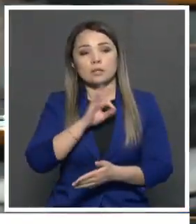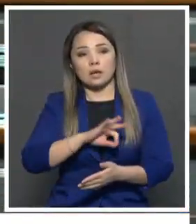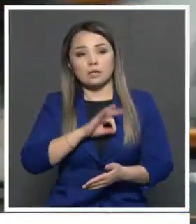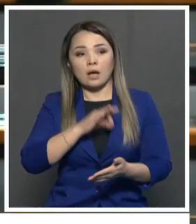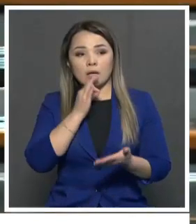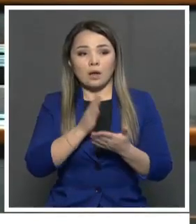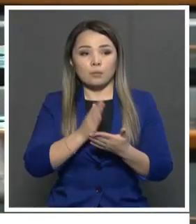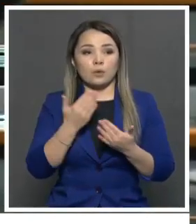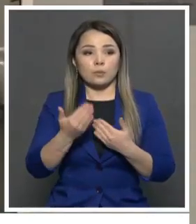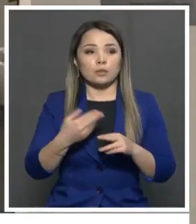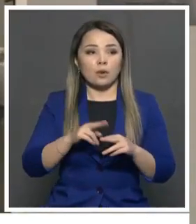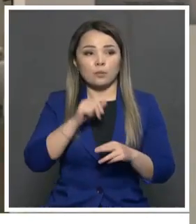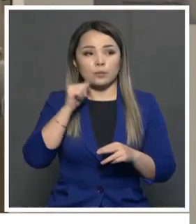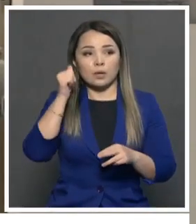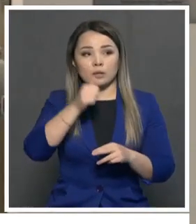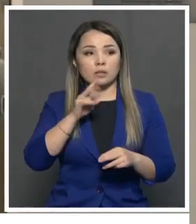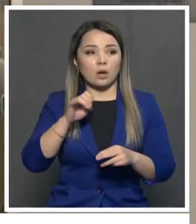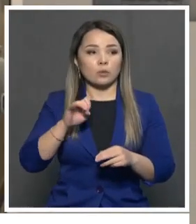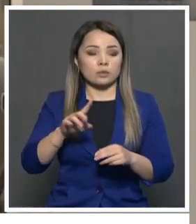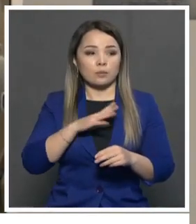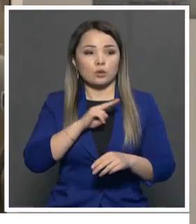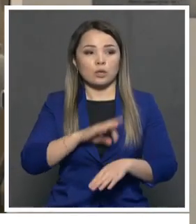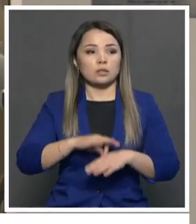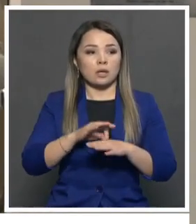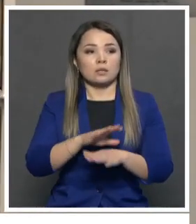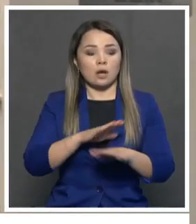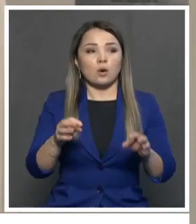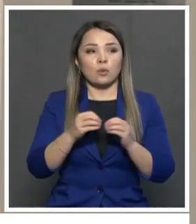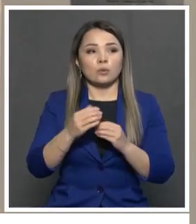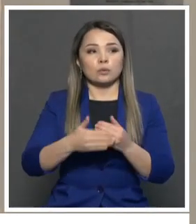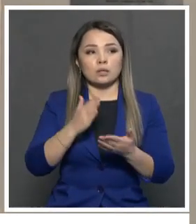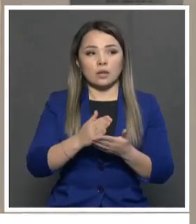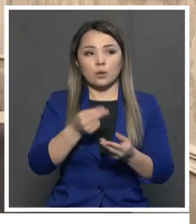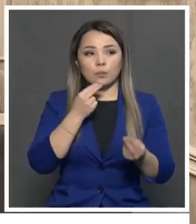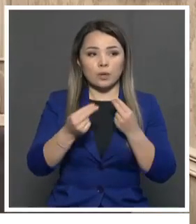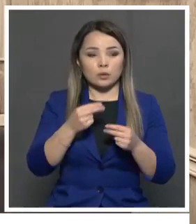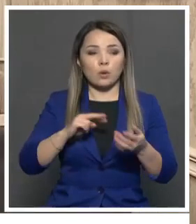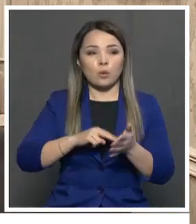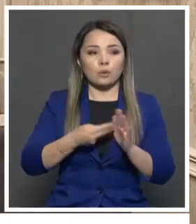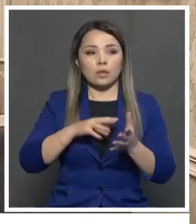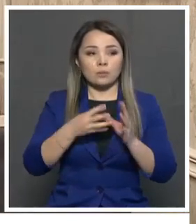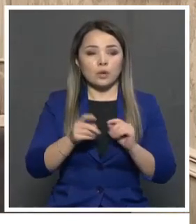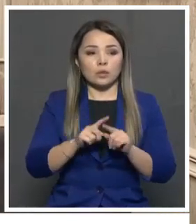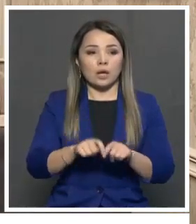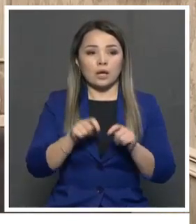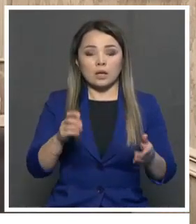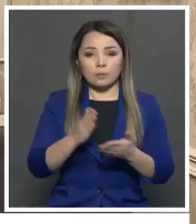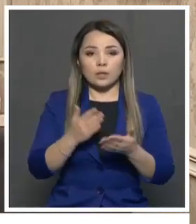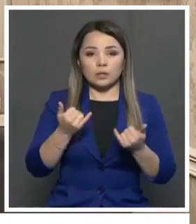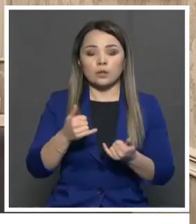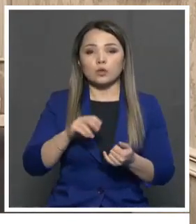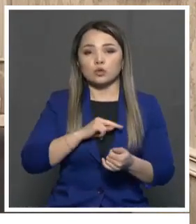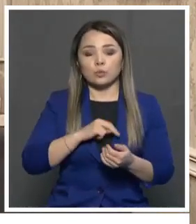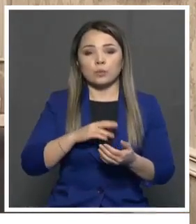бағамдап жатыр. Олардың кейбірі былтыр наурыздан бері жұмыс істемеген. Бұған қоса 10-ға жуық қоғамдық тамақтану орны жобаға қатысуға ниет білдірген. QR-код арқылы